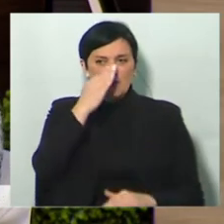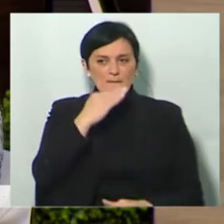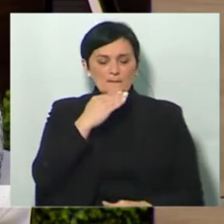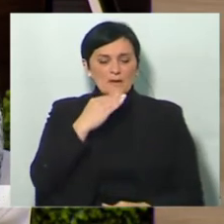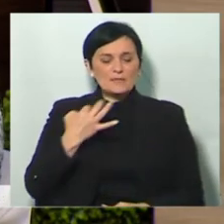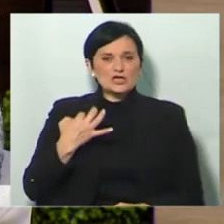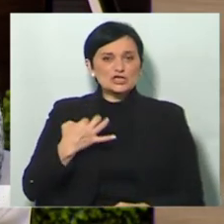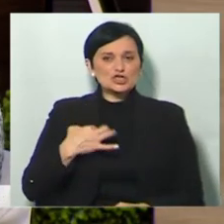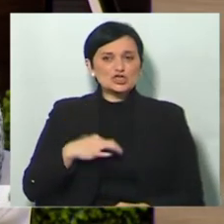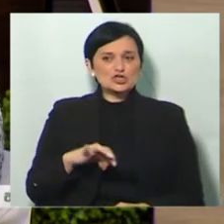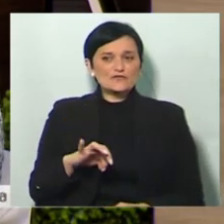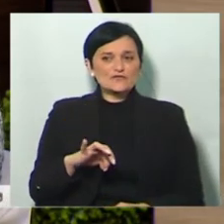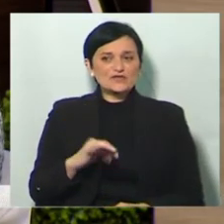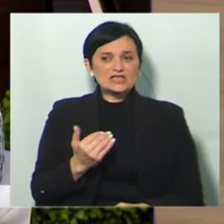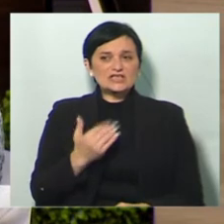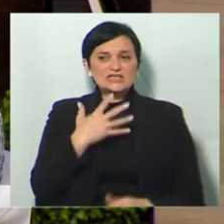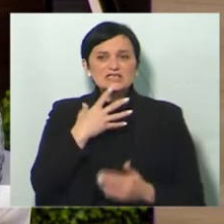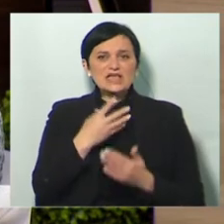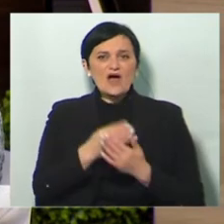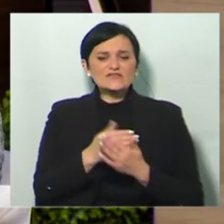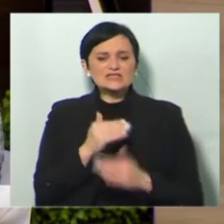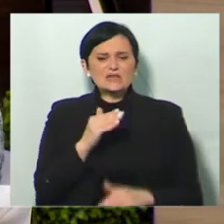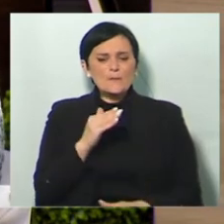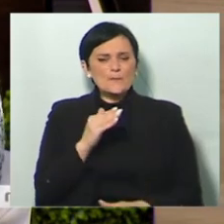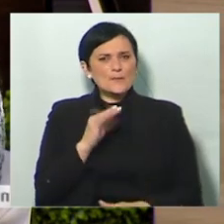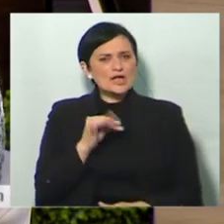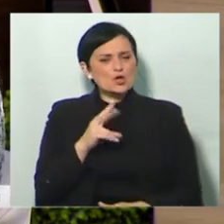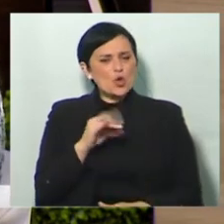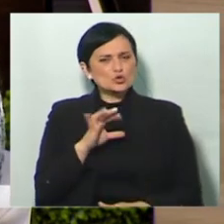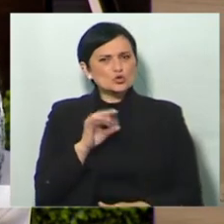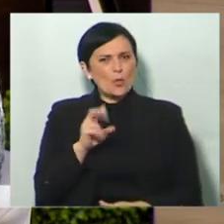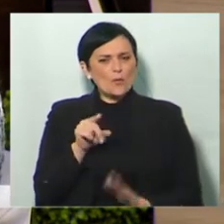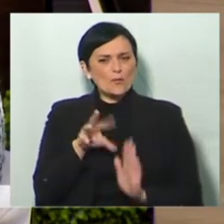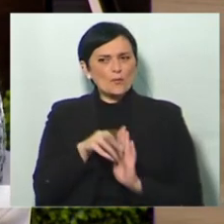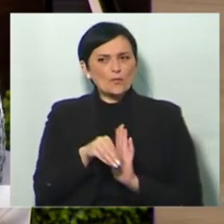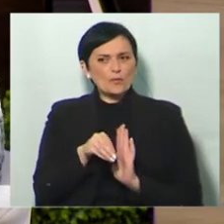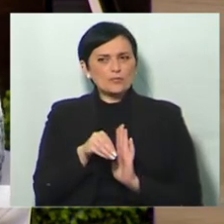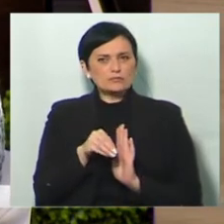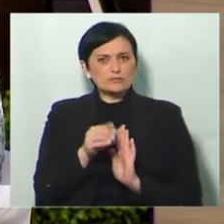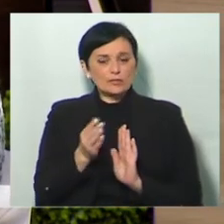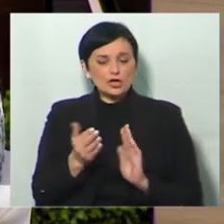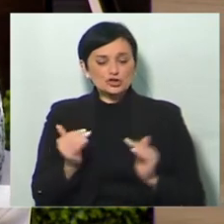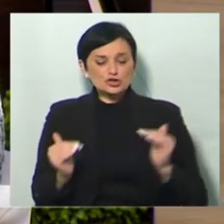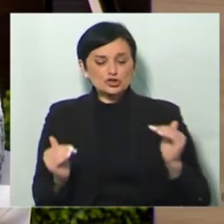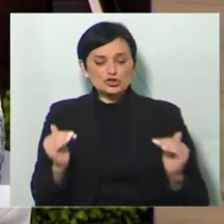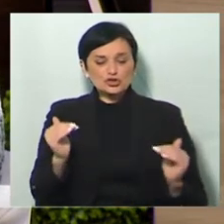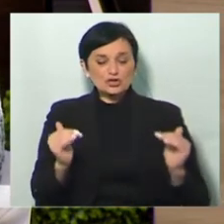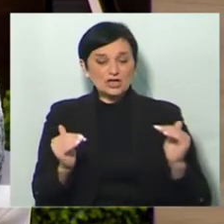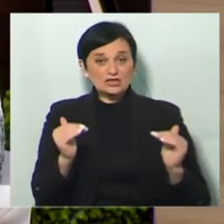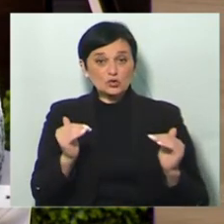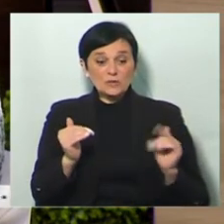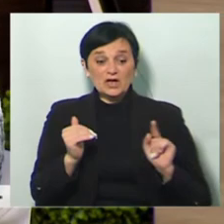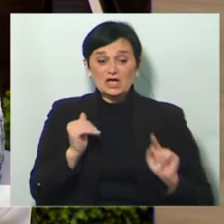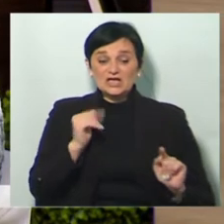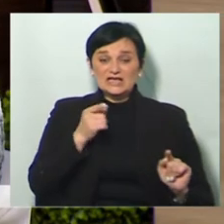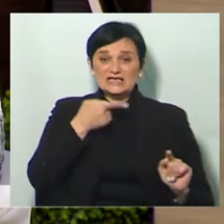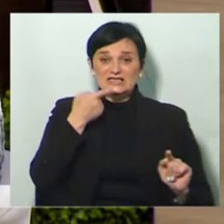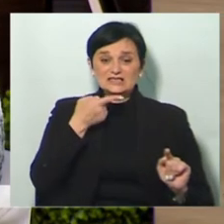მამარდაშვილისეული ეს თავისი ფილოსოფოსობის მომენტთან შედარება, რომ ის იძახდა,